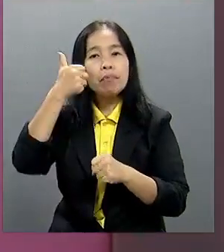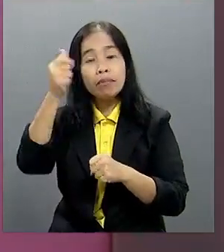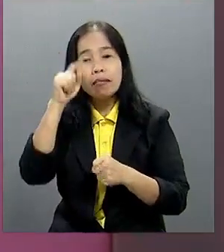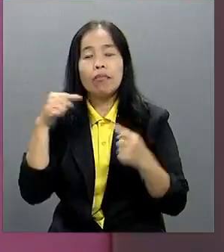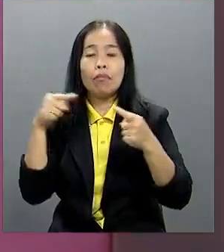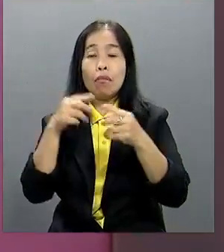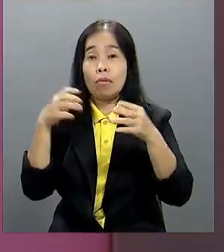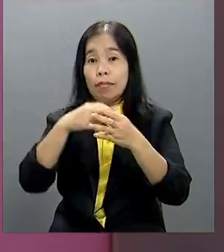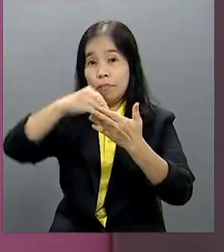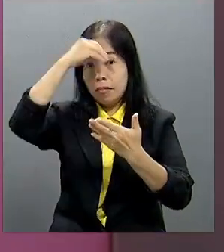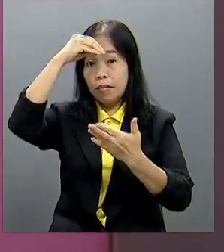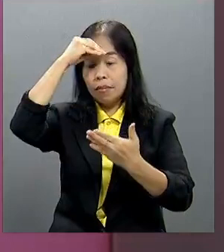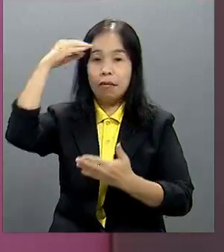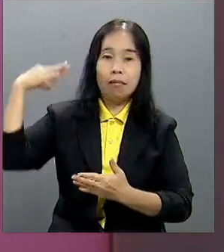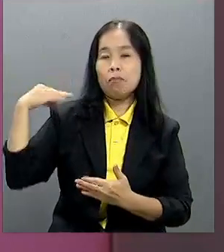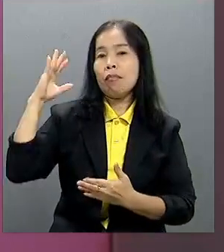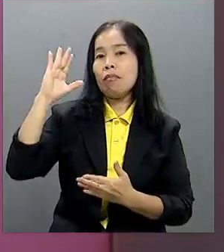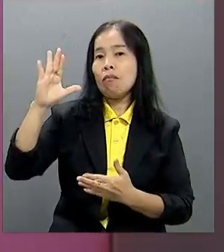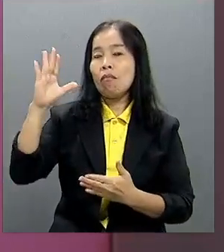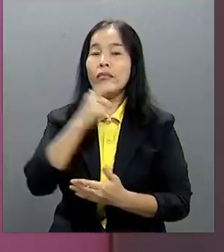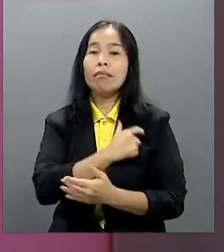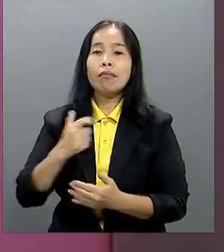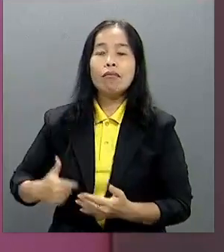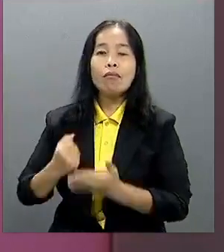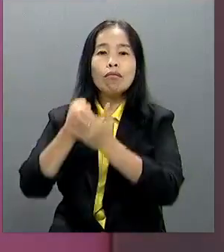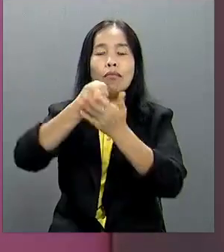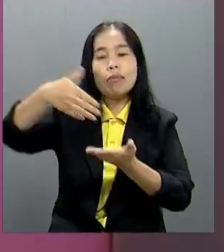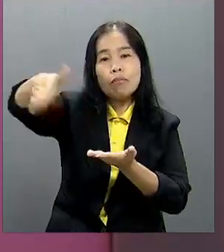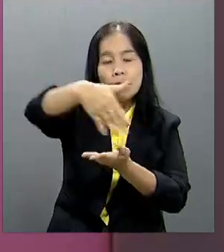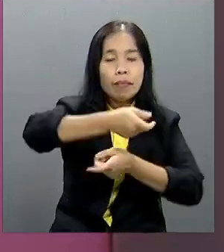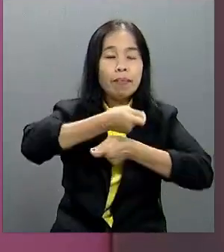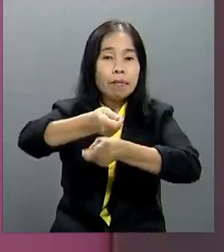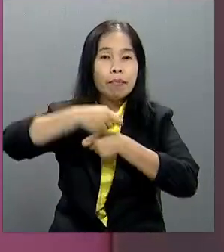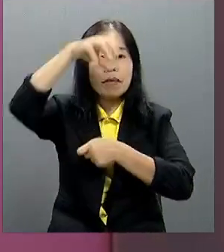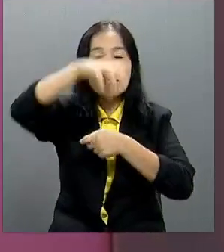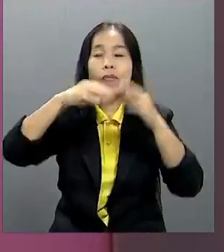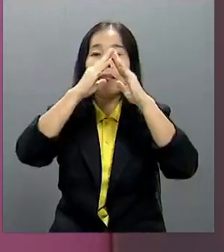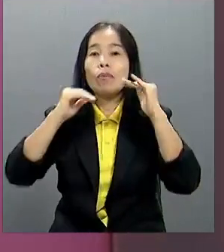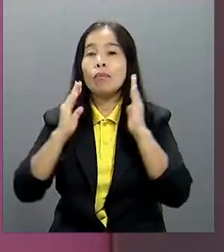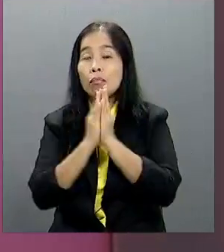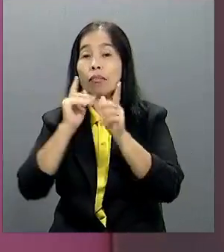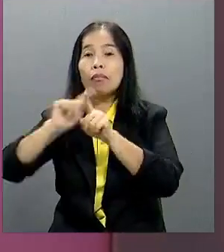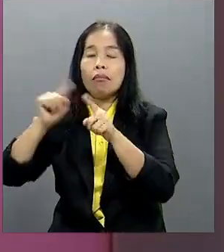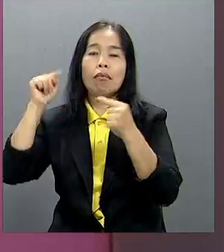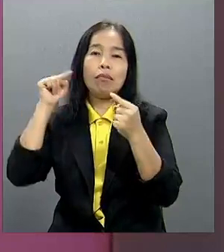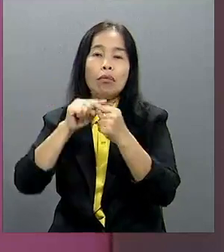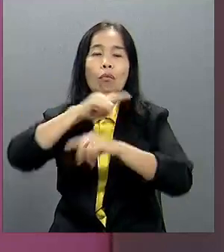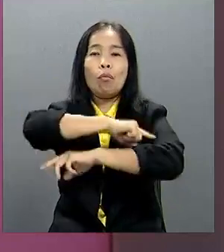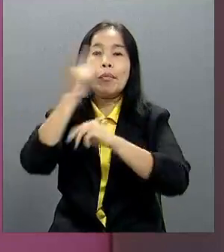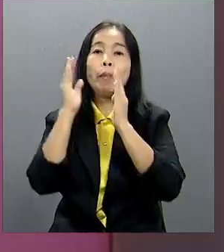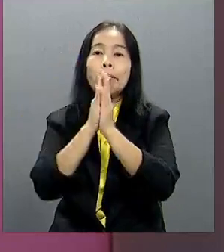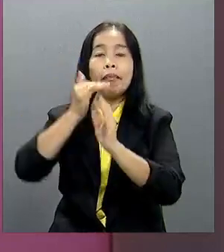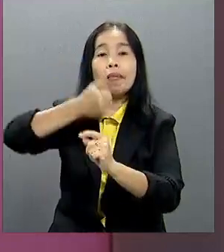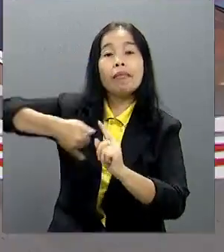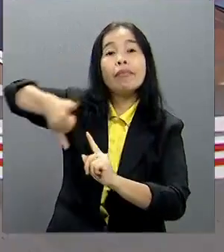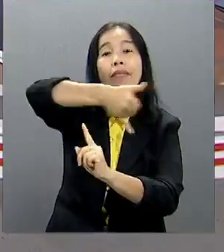าสาพระราชทานนะครับเขาออกทําความสะอาดวัดโบสถ์วิหารศาลาทําบุญเนื่องในวันอาสาฬหบูชาแล้วก็เทศกาลเข้าพรรษานะครับ